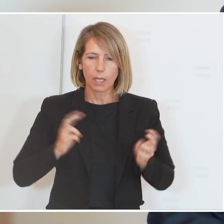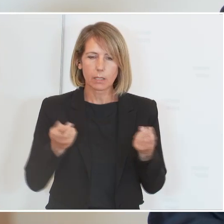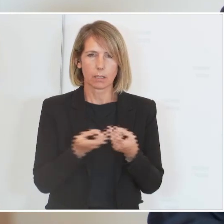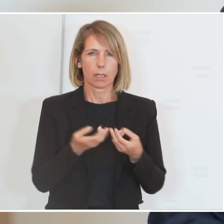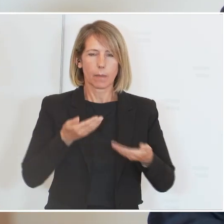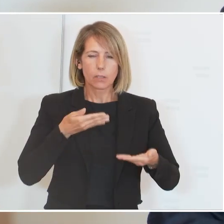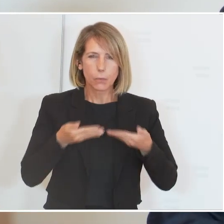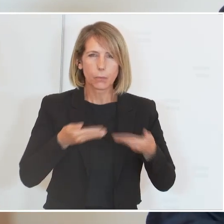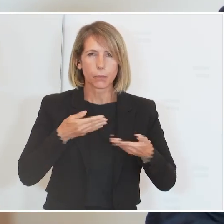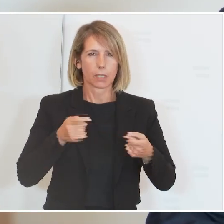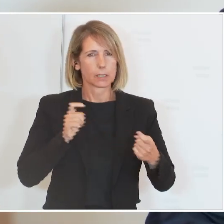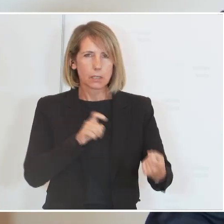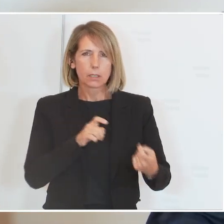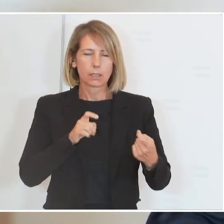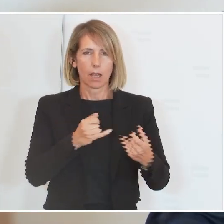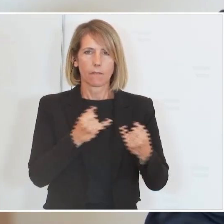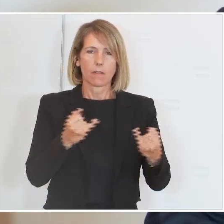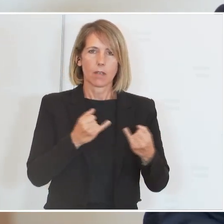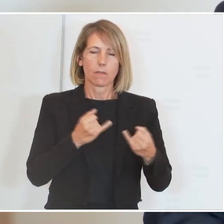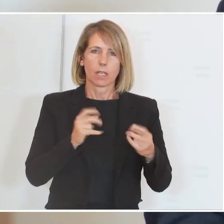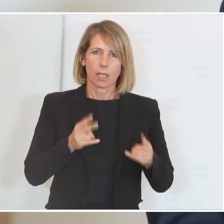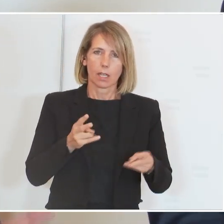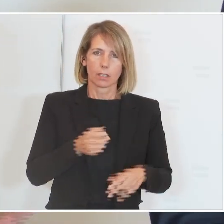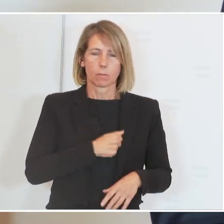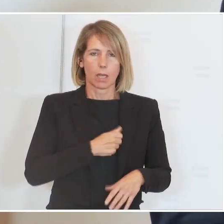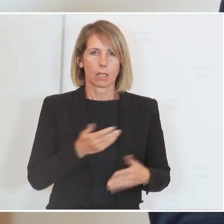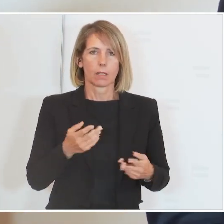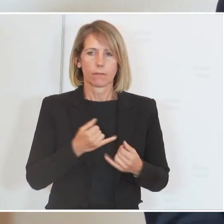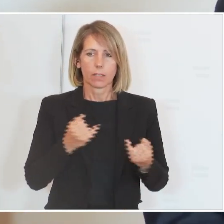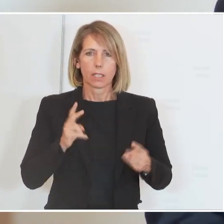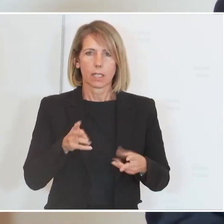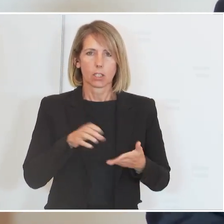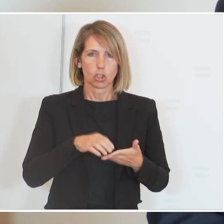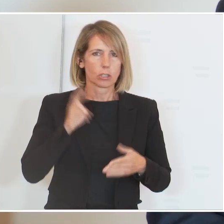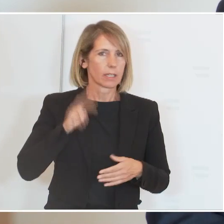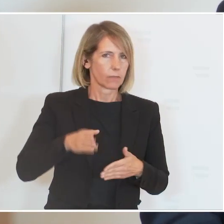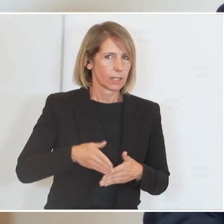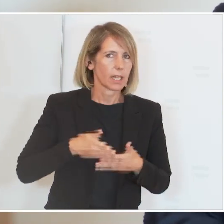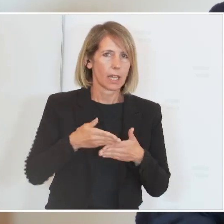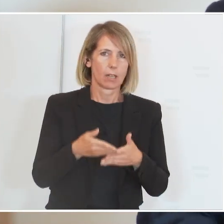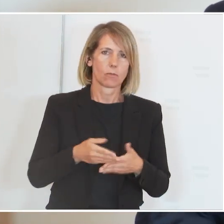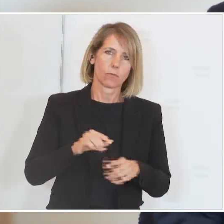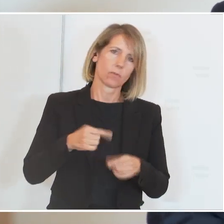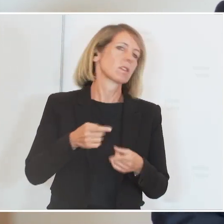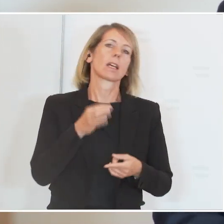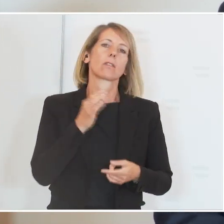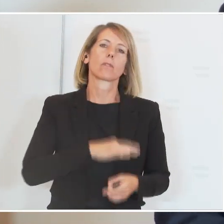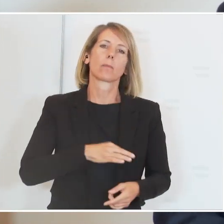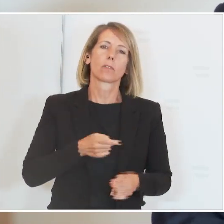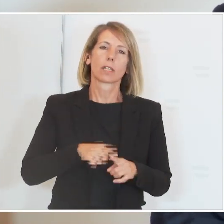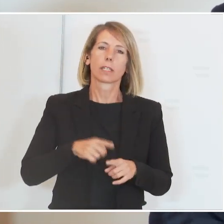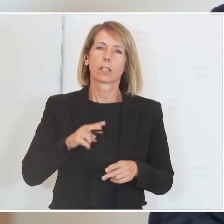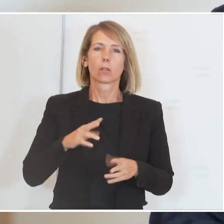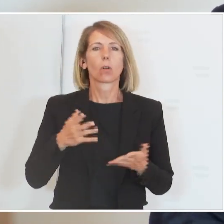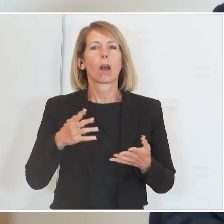darüber diskutiert haben, wie wir das machen können, wie wir der Stadt Wien helfen können, um ihrer Verpflichtung und ihrer Verantwortung dann